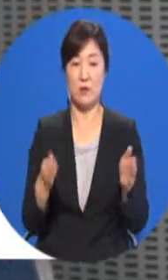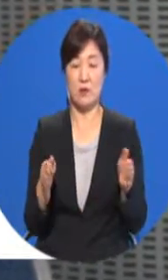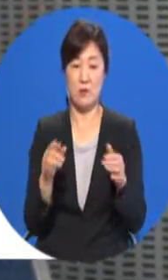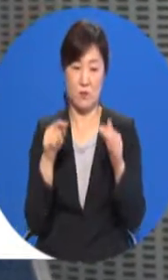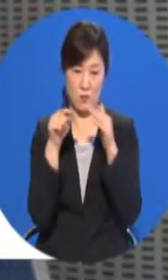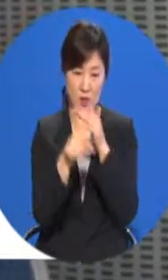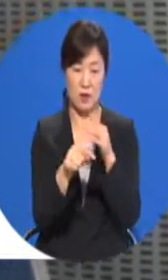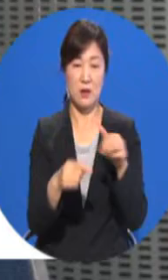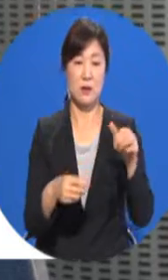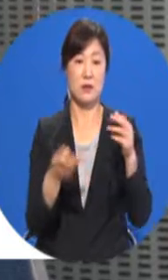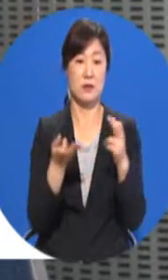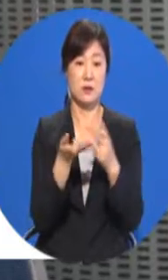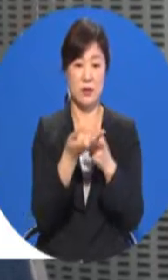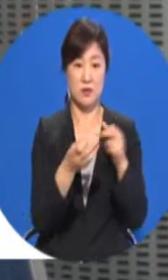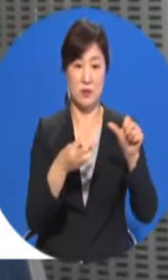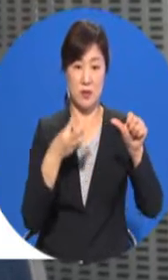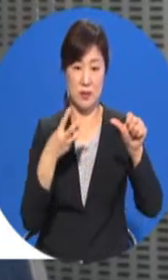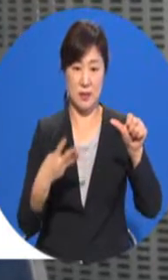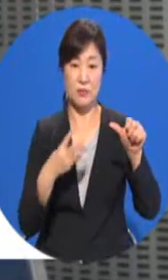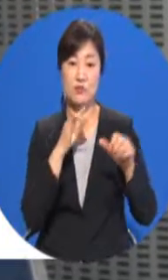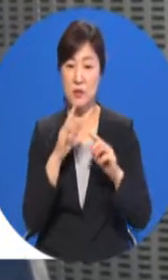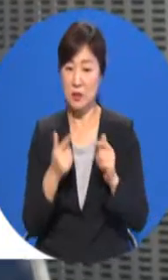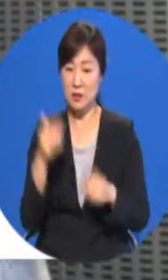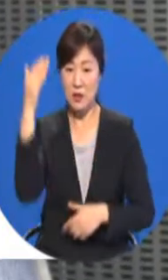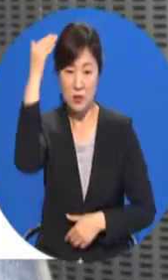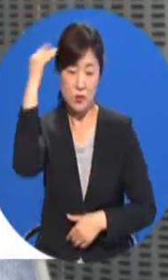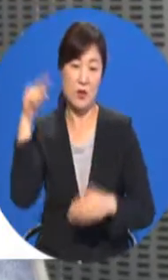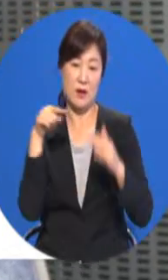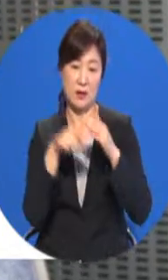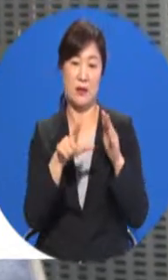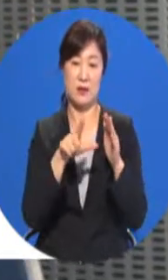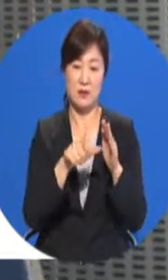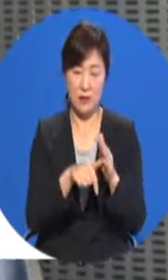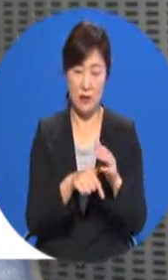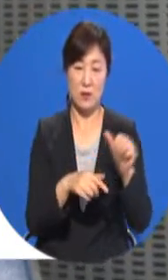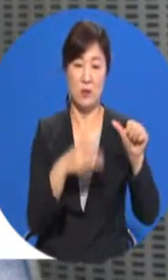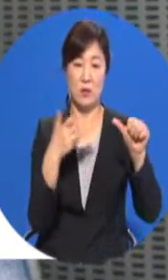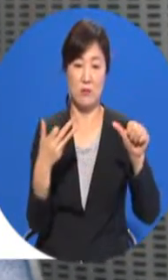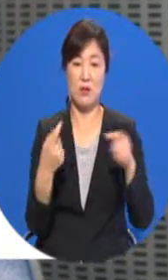특별조사관이 제주 4.3을 비롯해서 한국에 가게 되는데